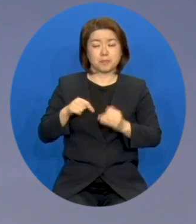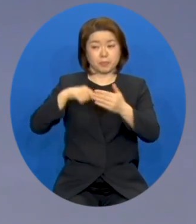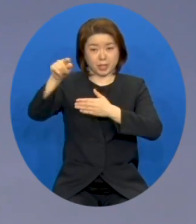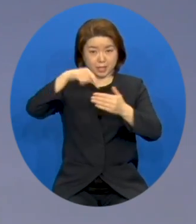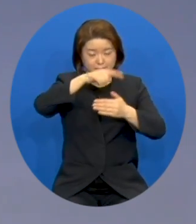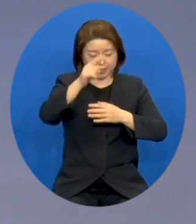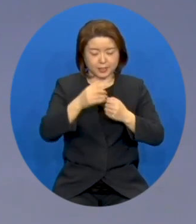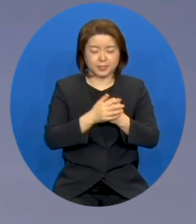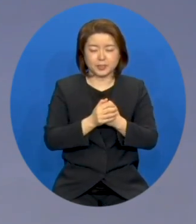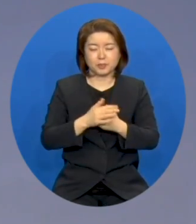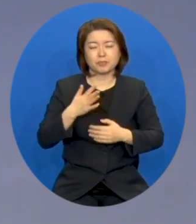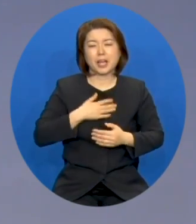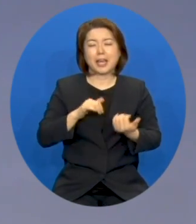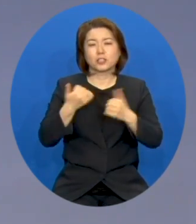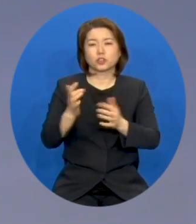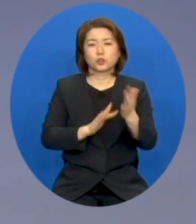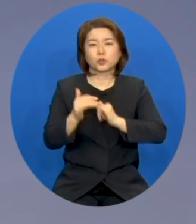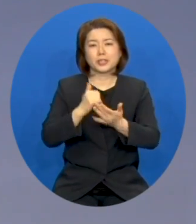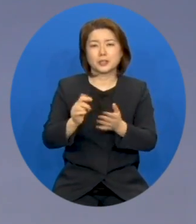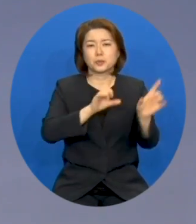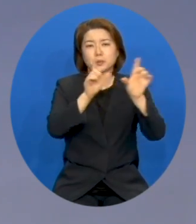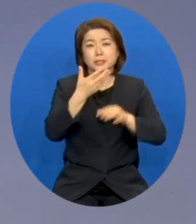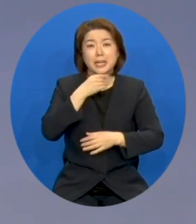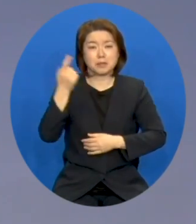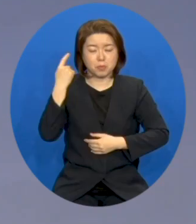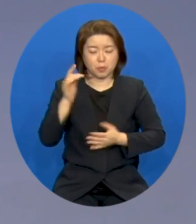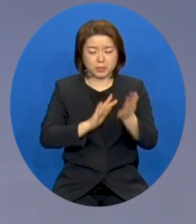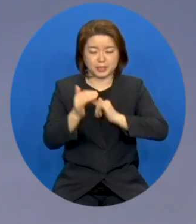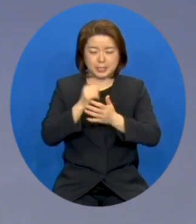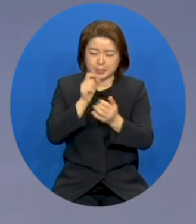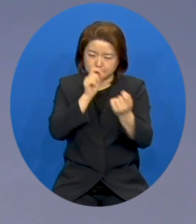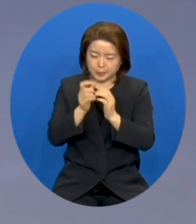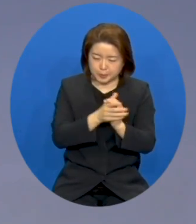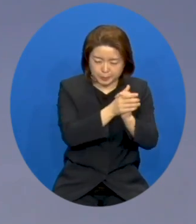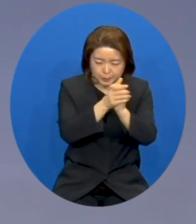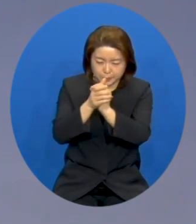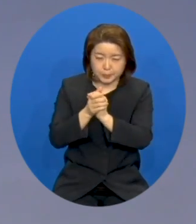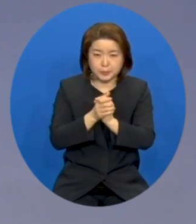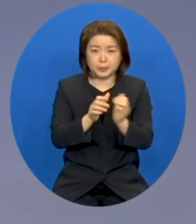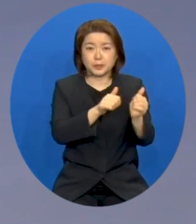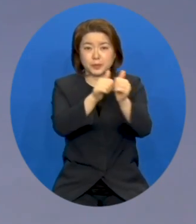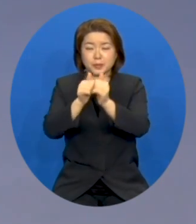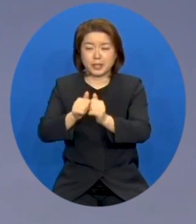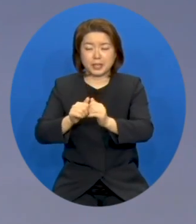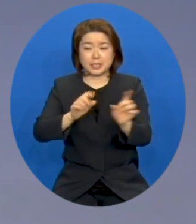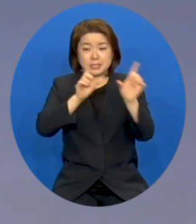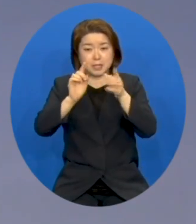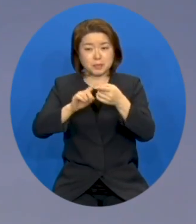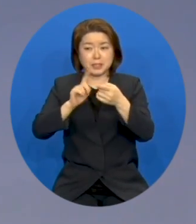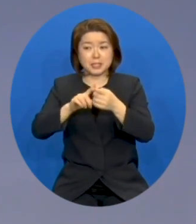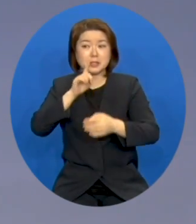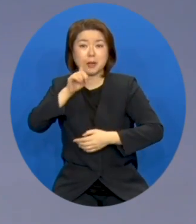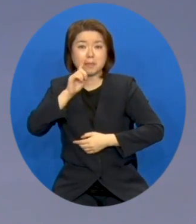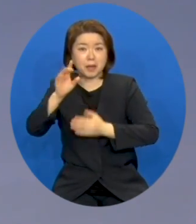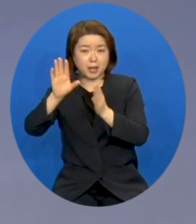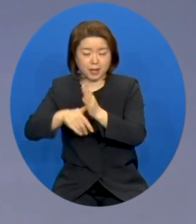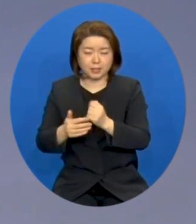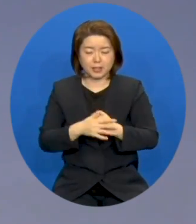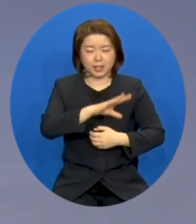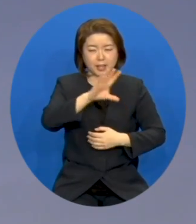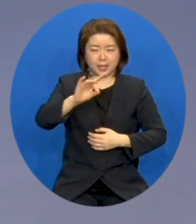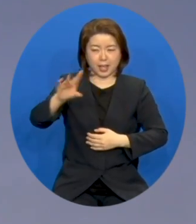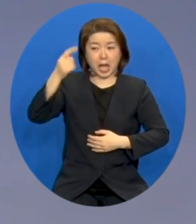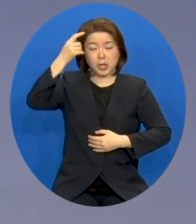나는 죽고 예수로 사는 복음, 예수님과 친밀히 동행하는 삶에 대해서 증거할 때 이따금 저에게 물어오는